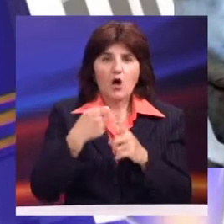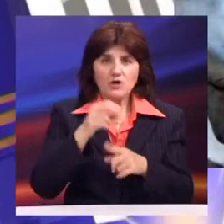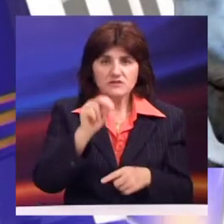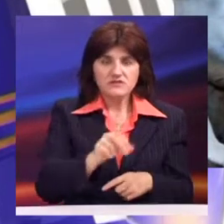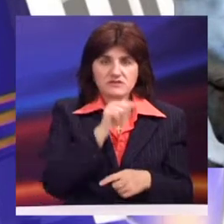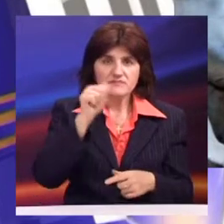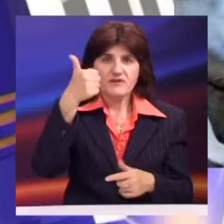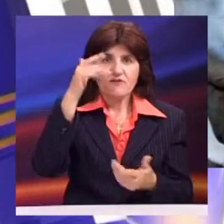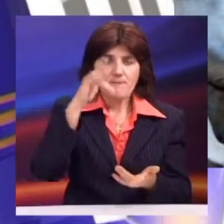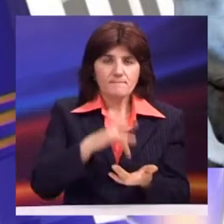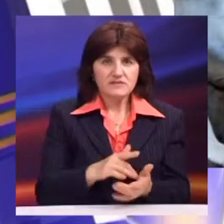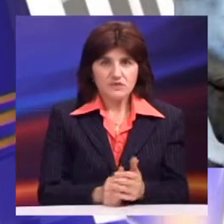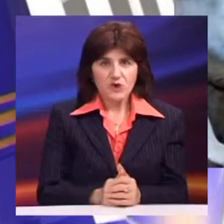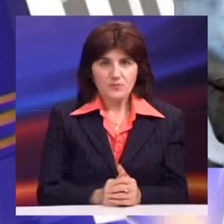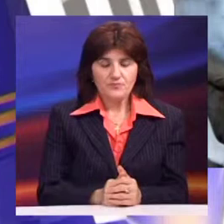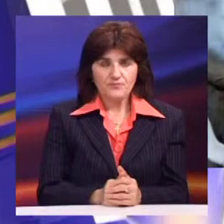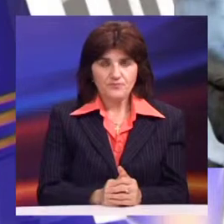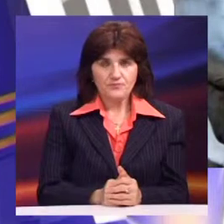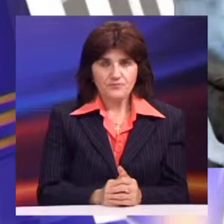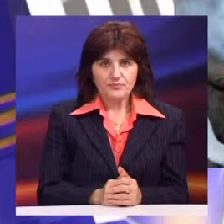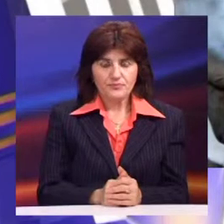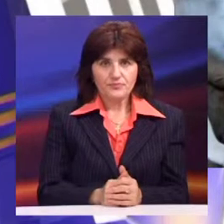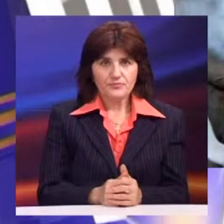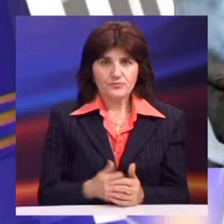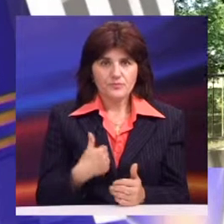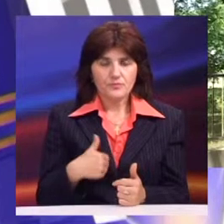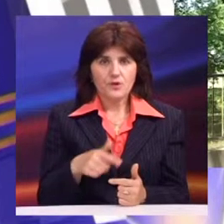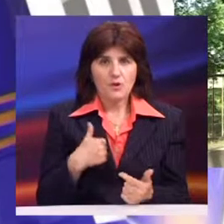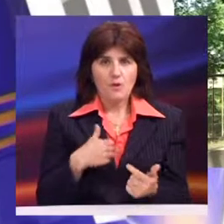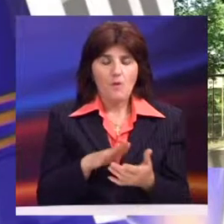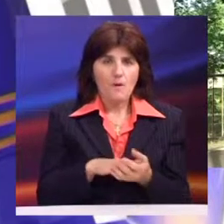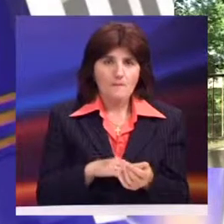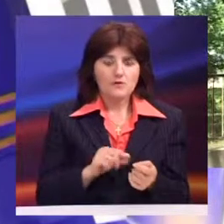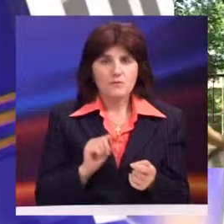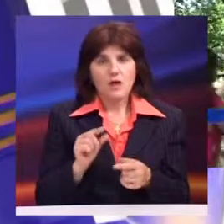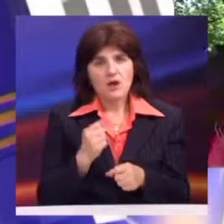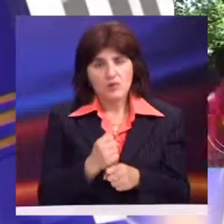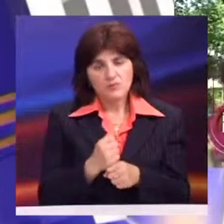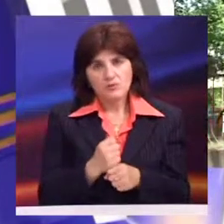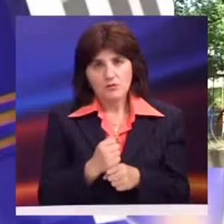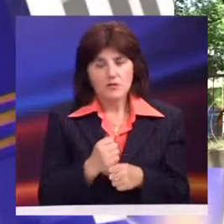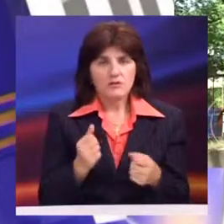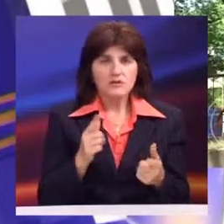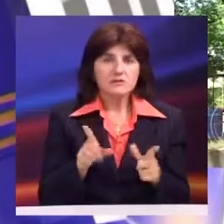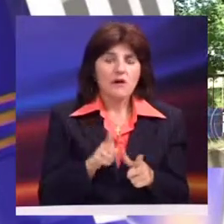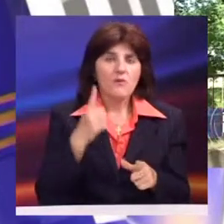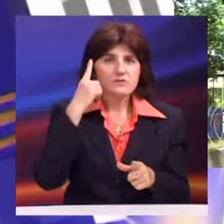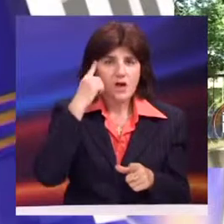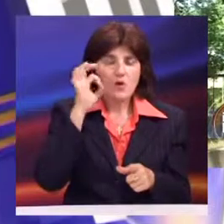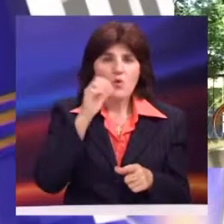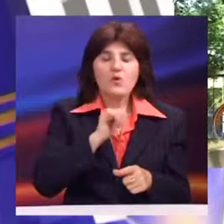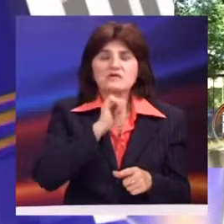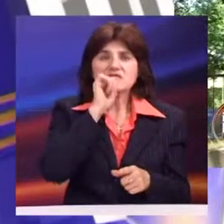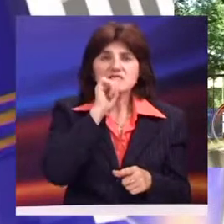krst, osvojio je prvo mesto. Mi smo bili fascinirani. U početku smo znali veoma malo samo tome, samo